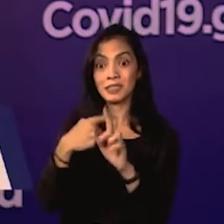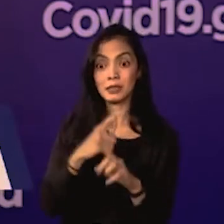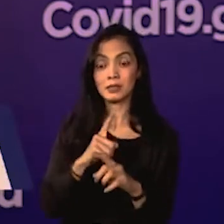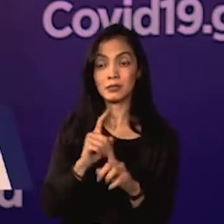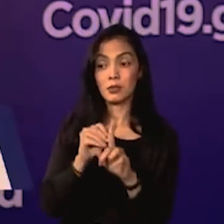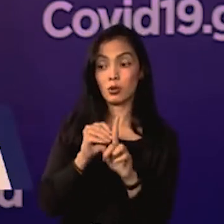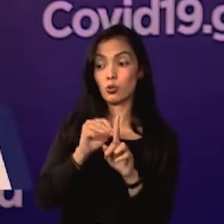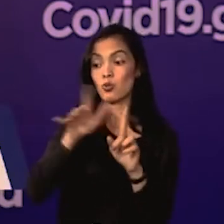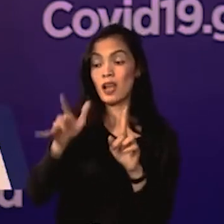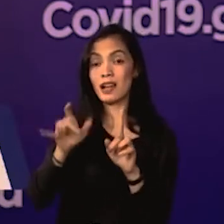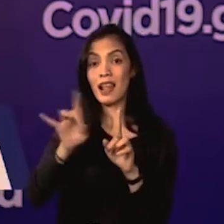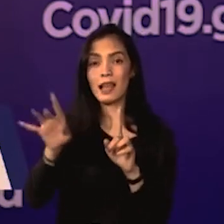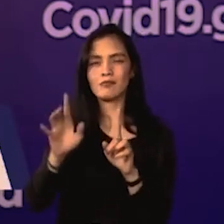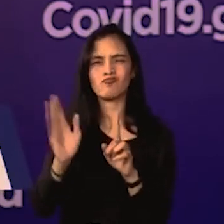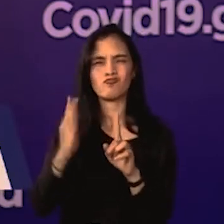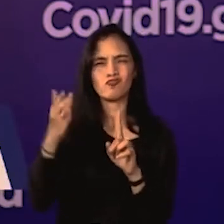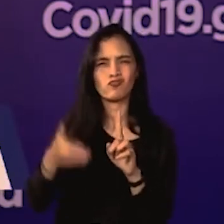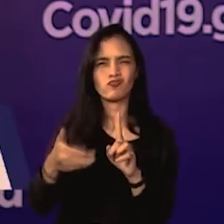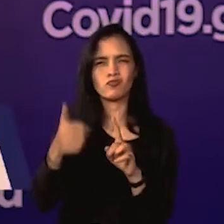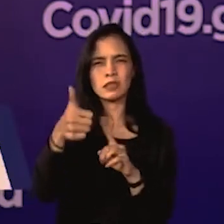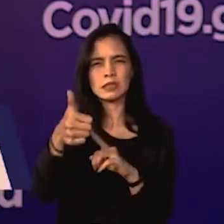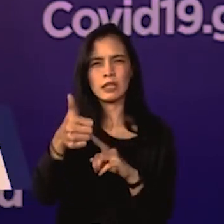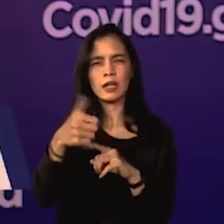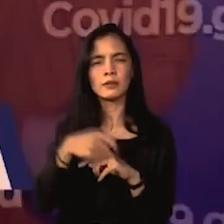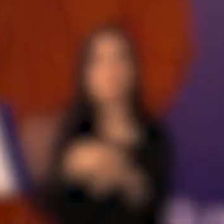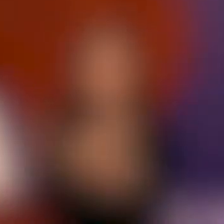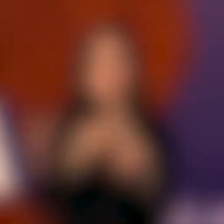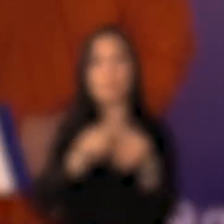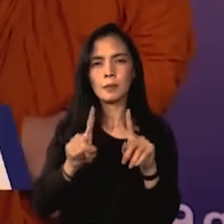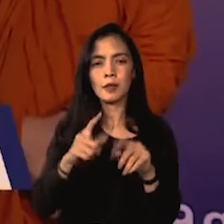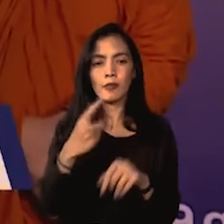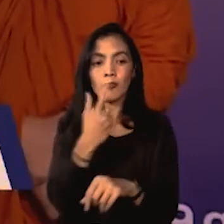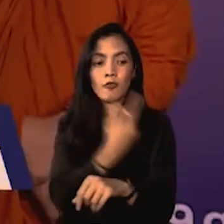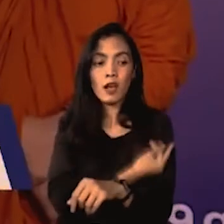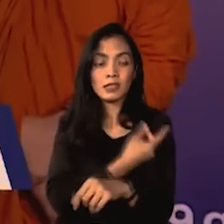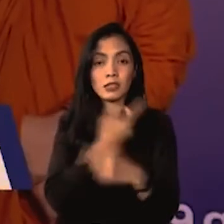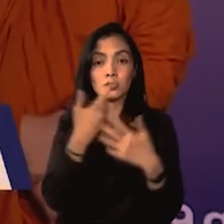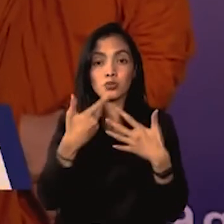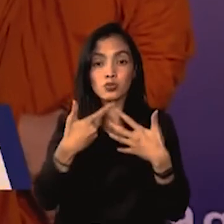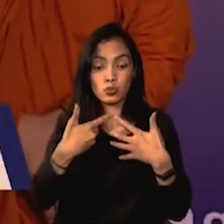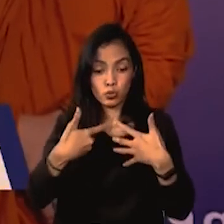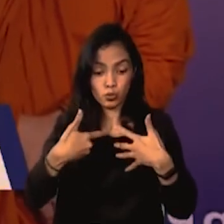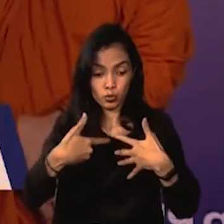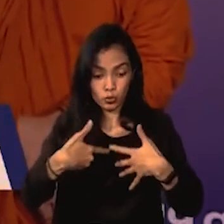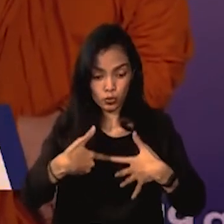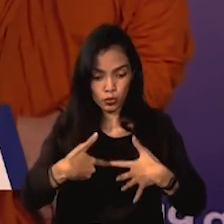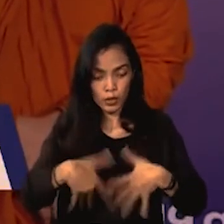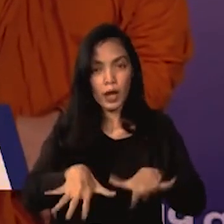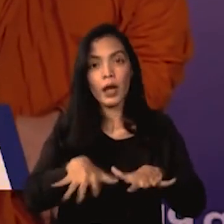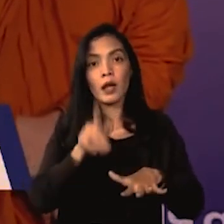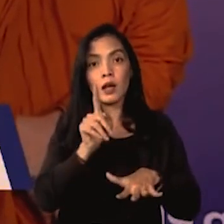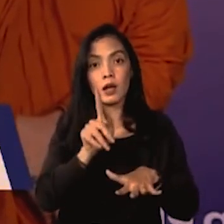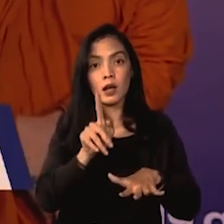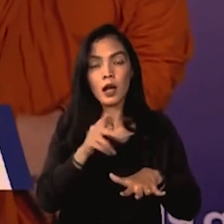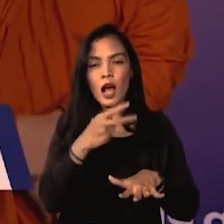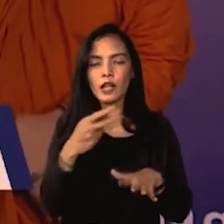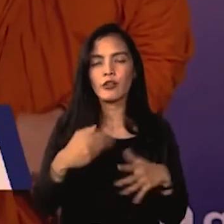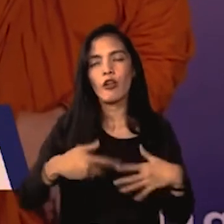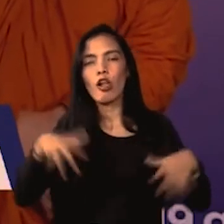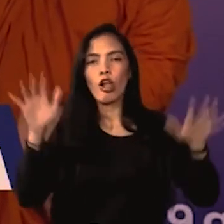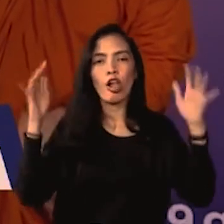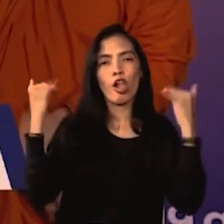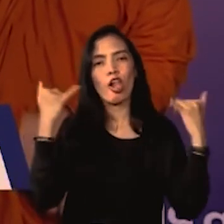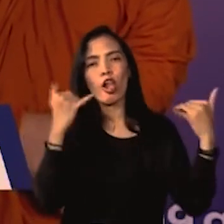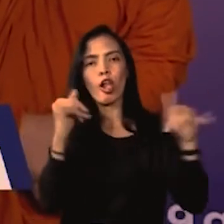kepada yang lainnya. Akan tetapi tetap setelah divaksin, kita tetap harus patuh, ketat